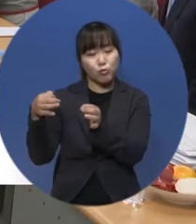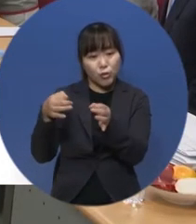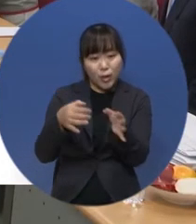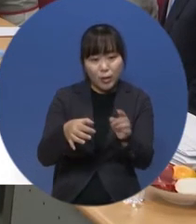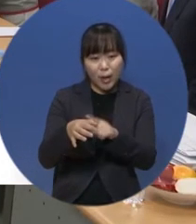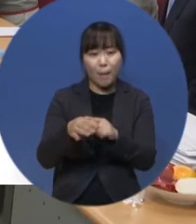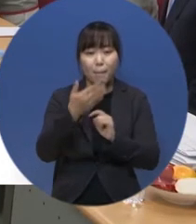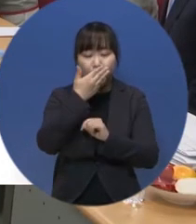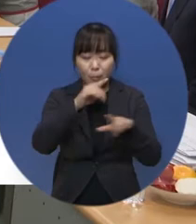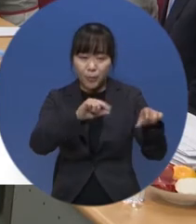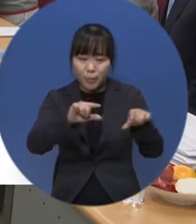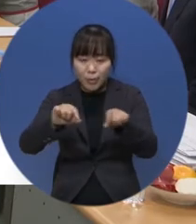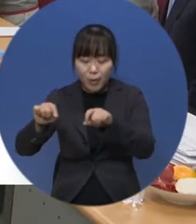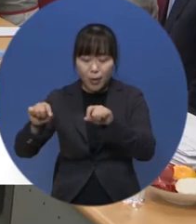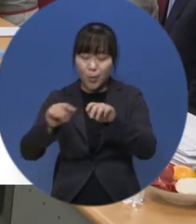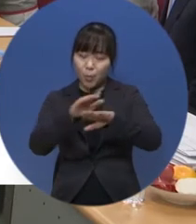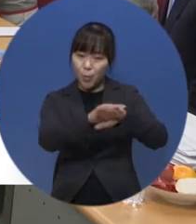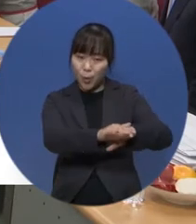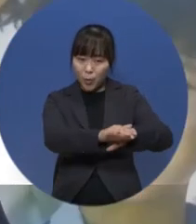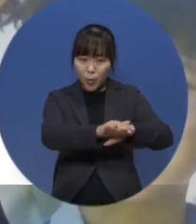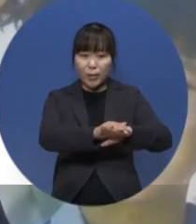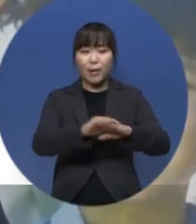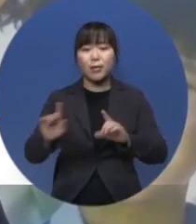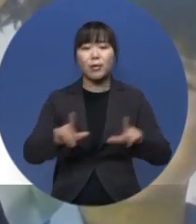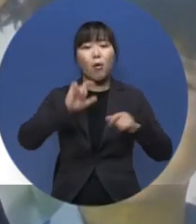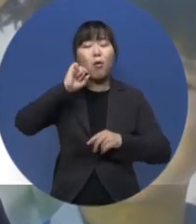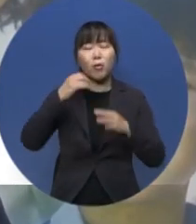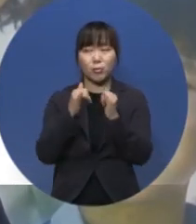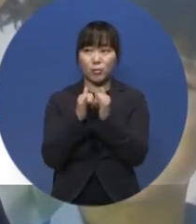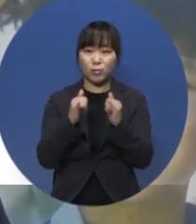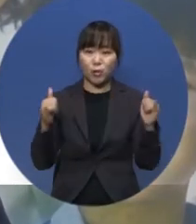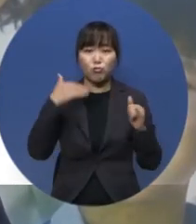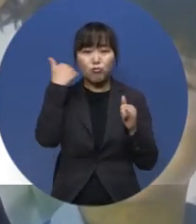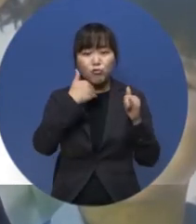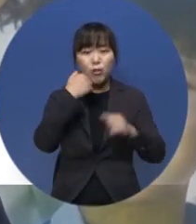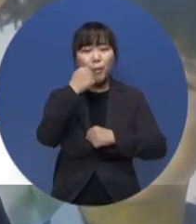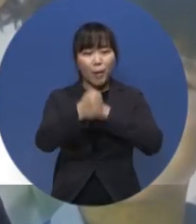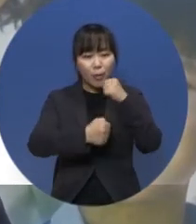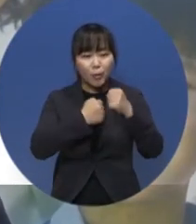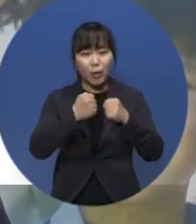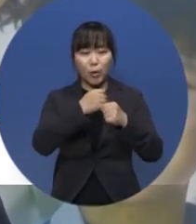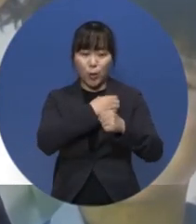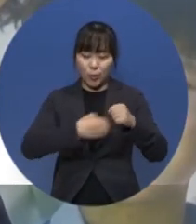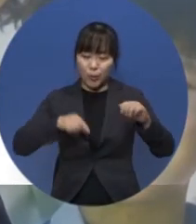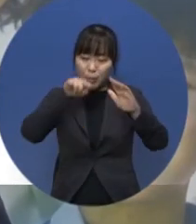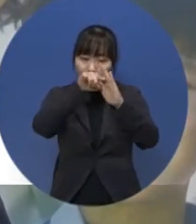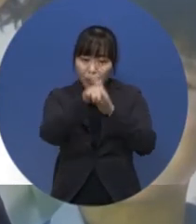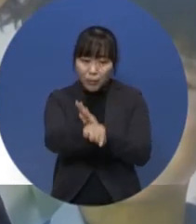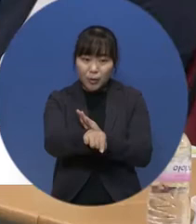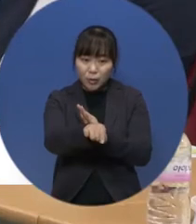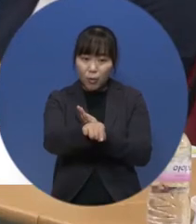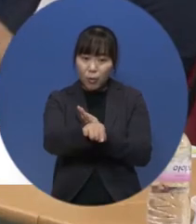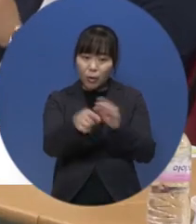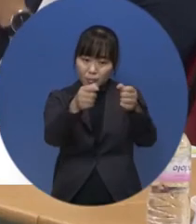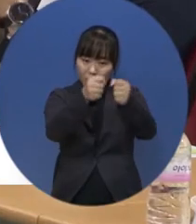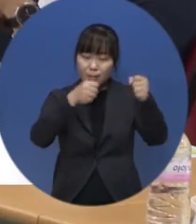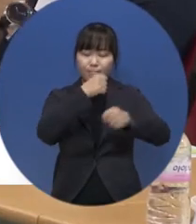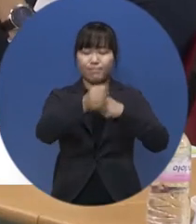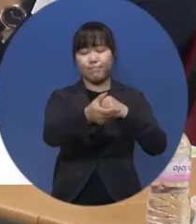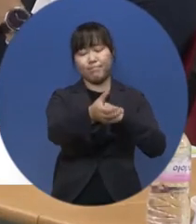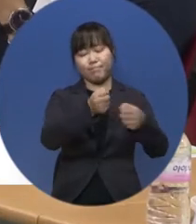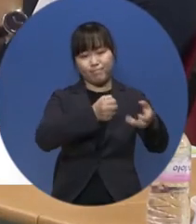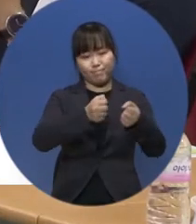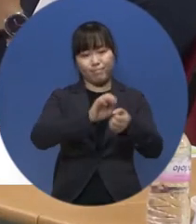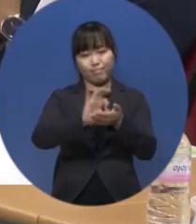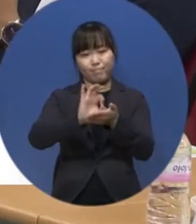후원받은 식료품 등을 보관하게 되고, 생활이 어려운 주민은 누구나 동주민센터를 방문해 냉장고에서